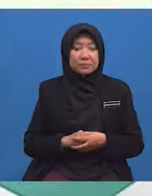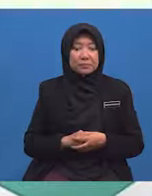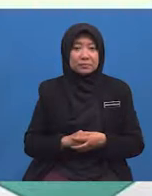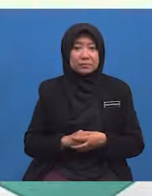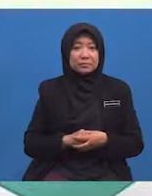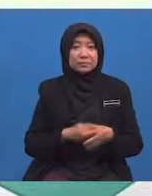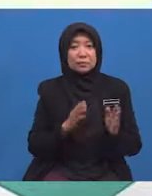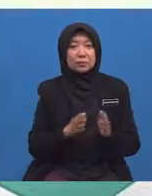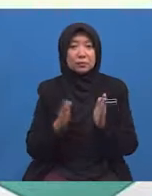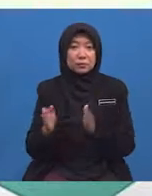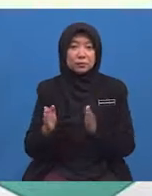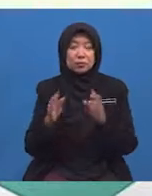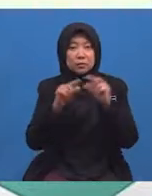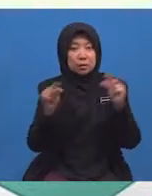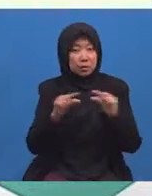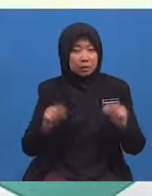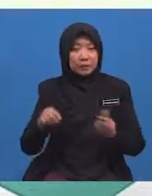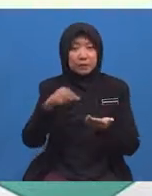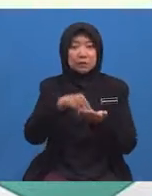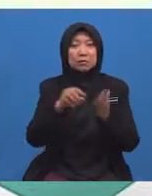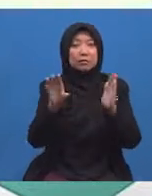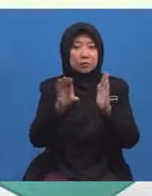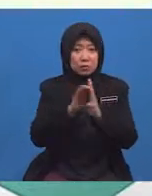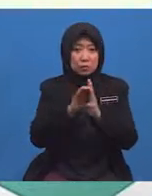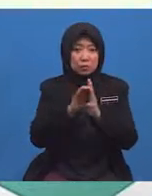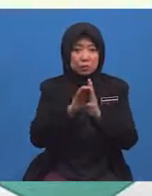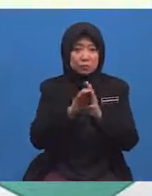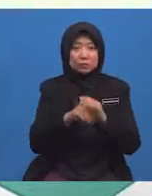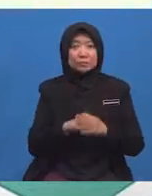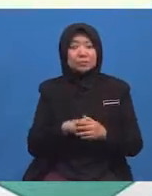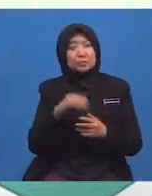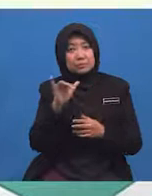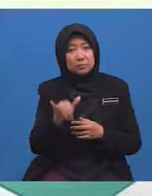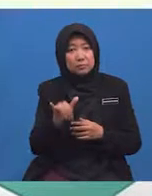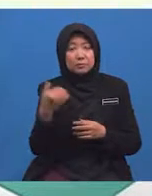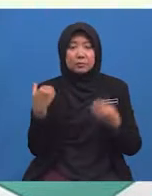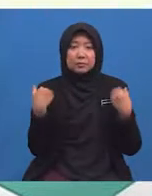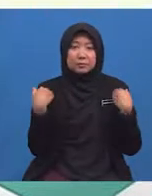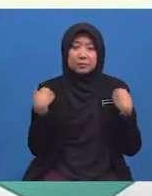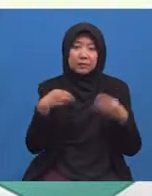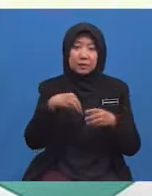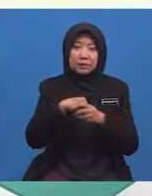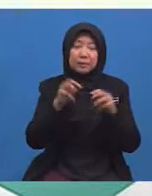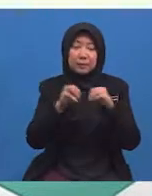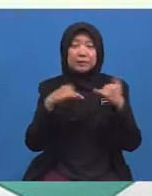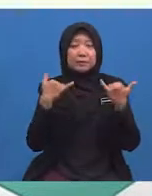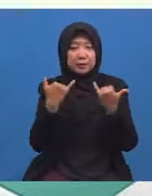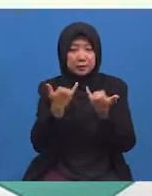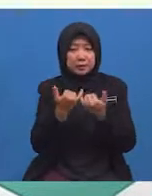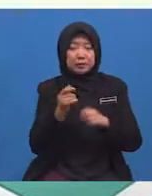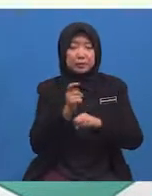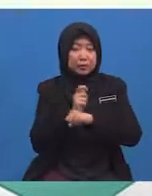Susun lapis ini merupakan contoh susun lapis yang terdapat dalam susun lapis masyarakat